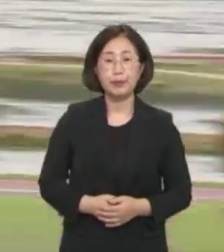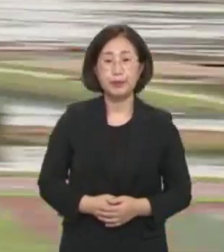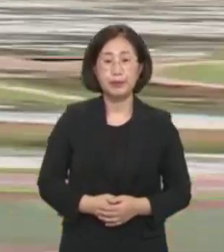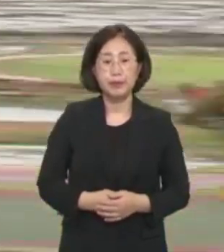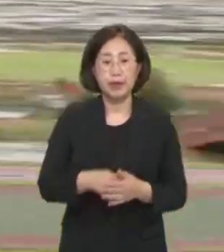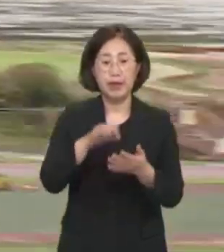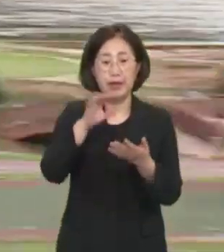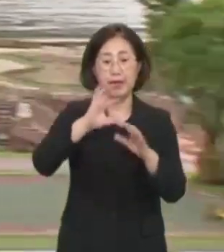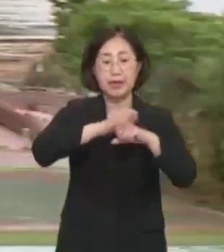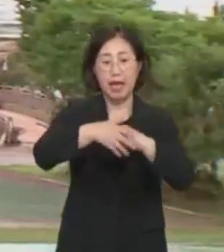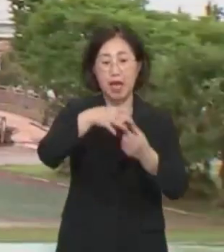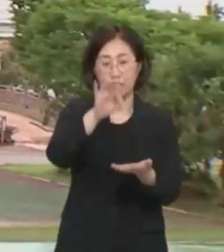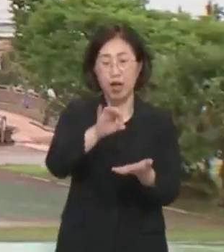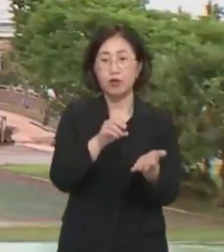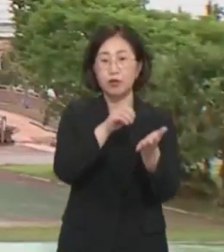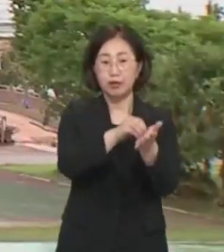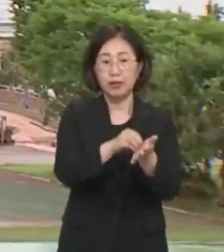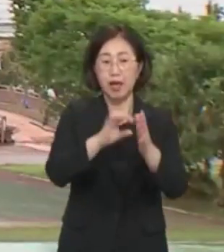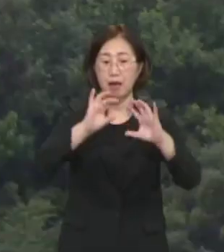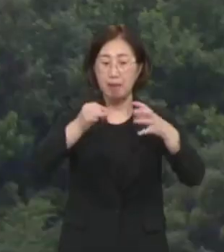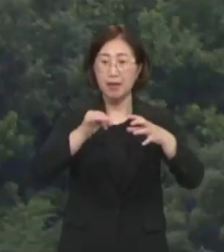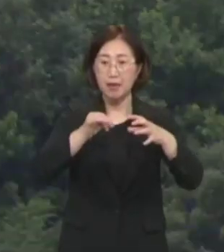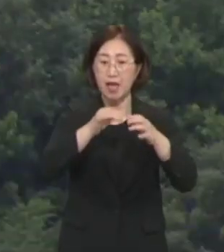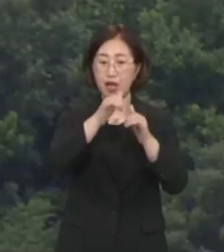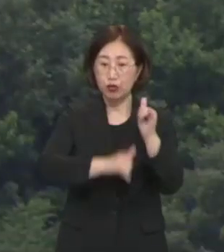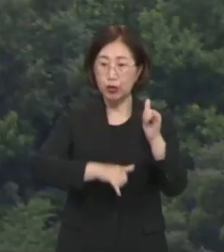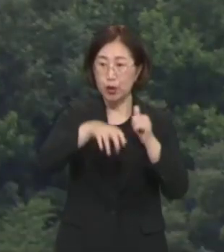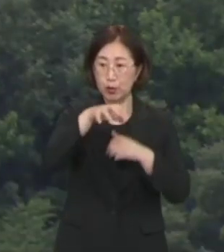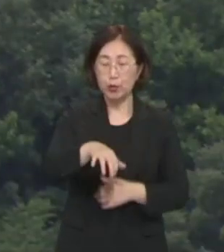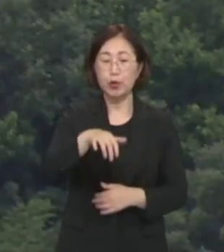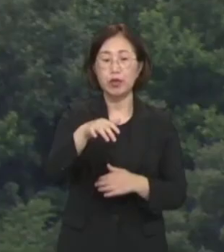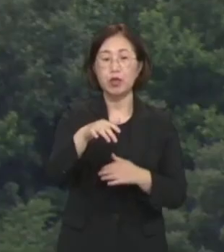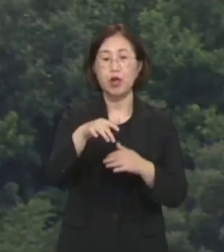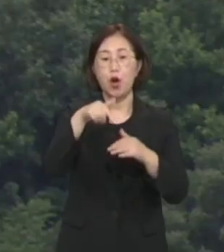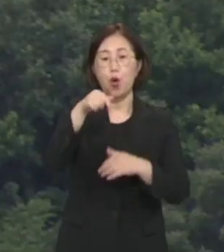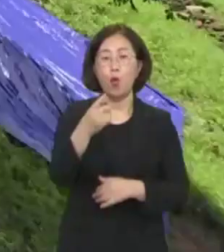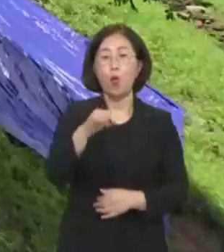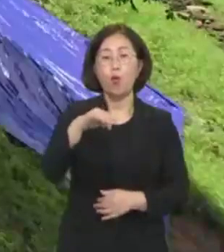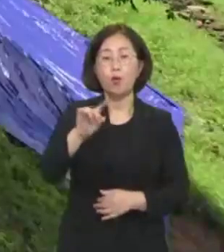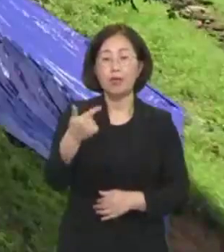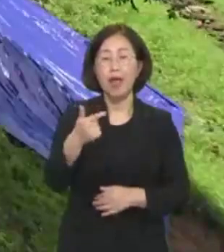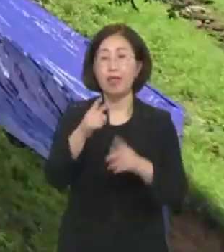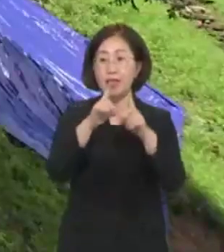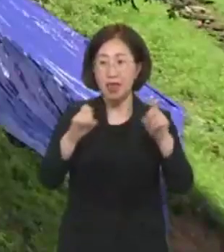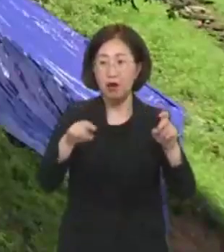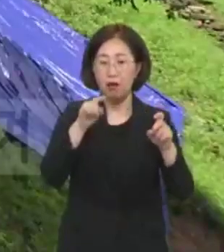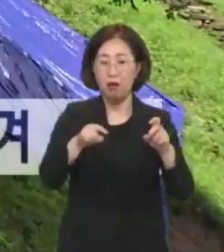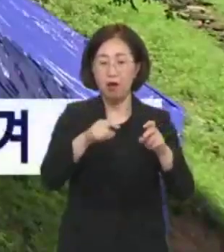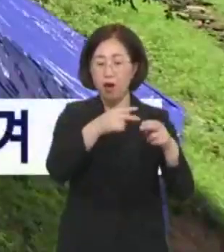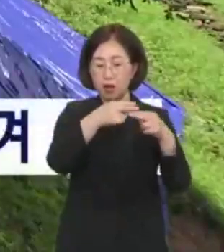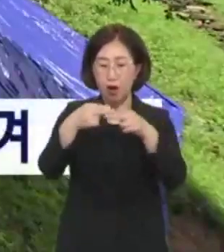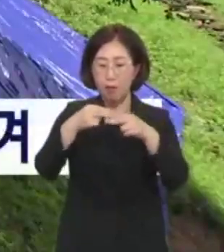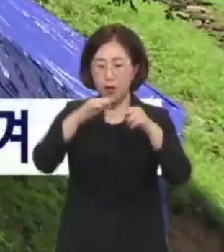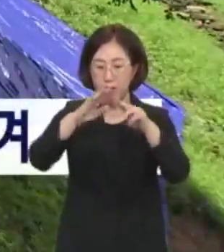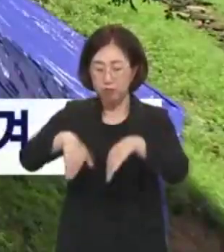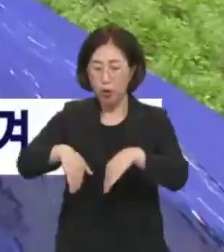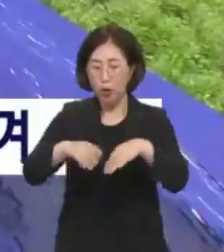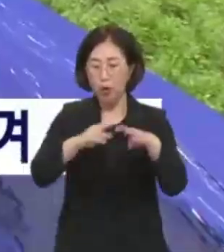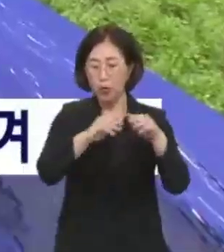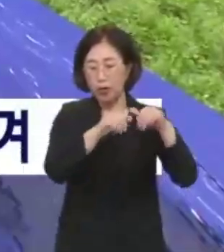유네스코 세계유산으로 등재된 백제 역사 유적지구 중 한 곳인 공주 공산성. 성벽이 무너져 내리고